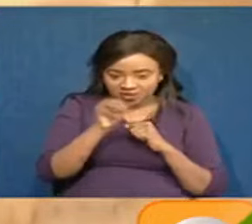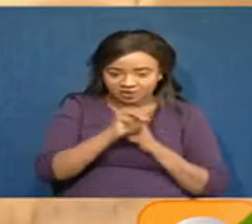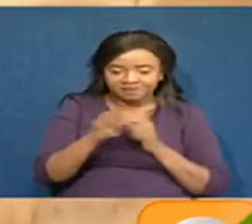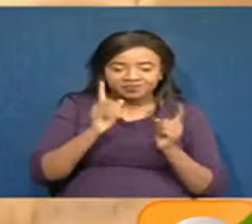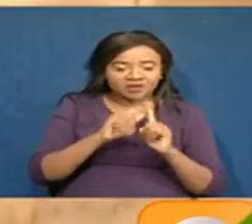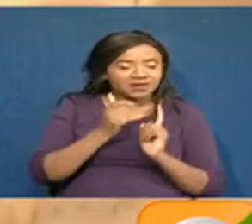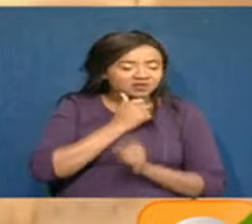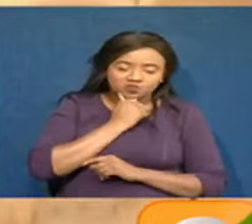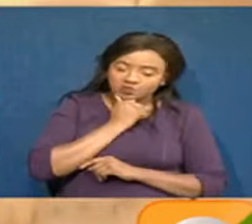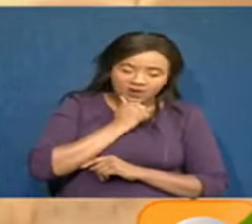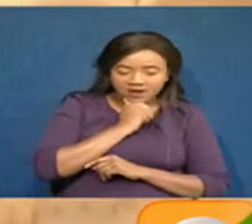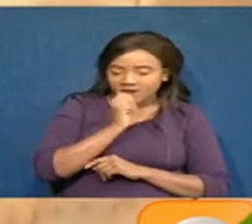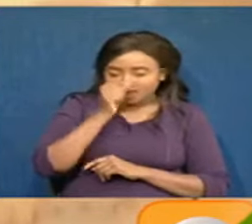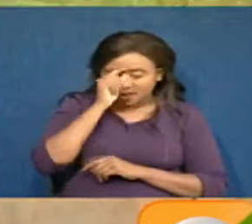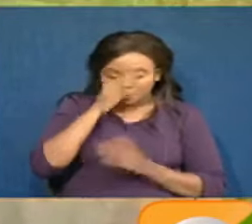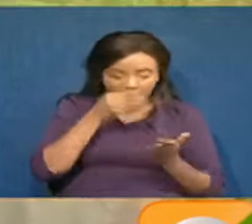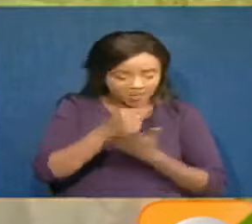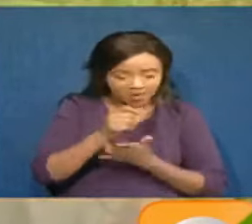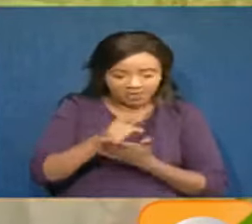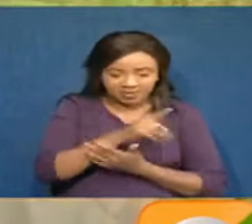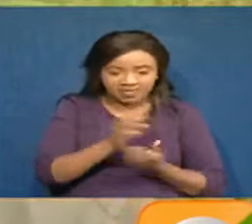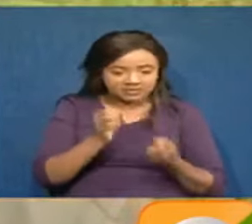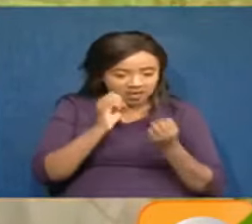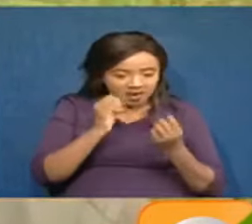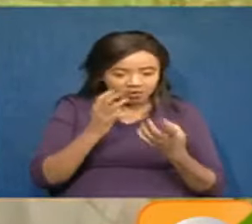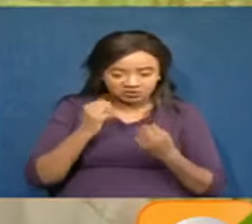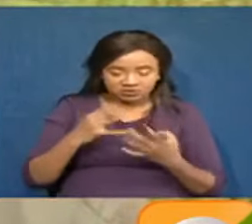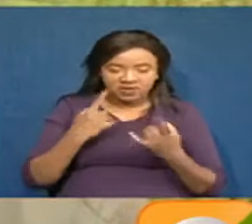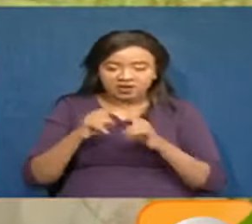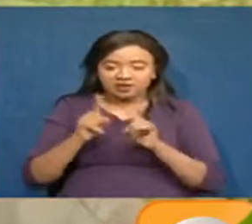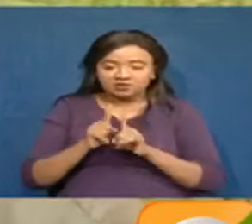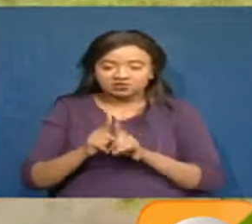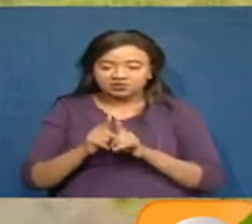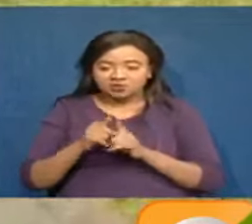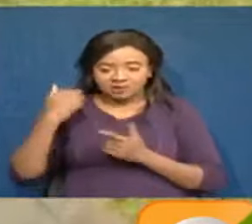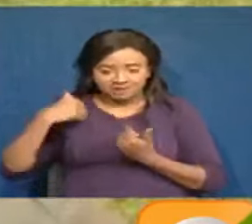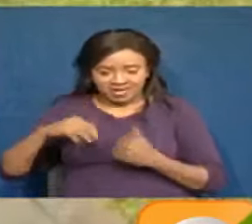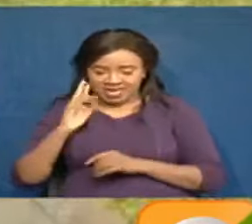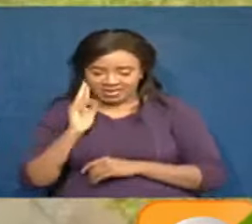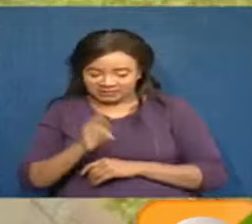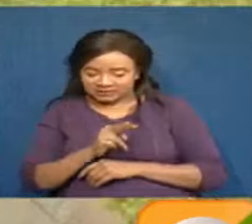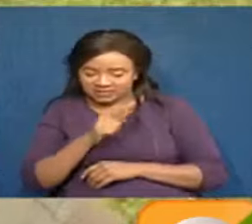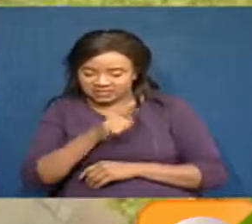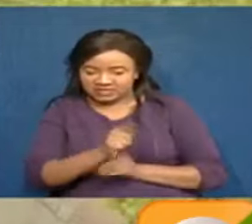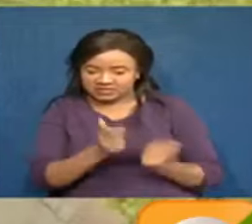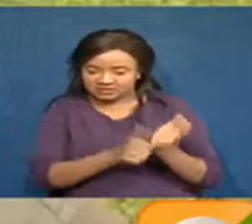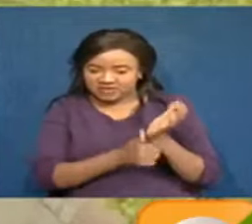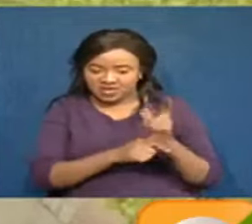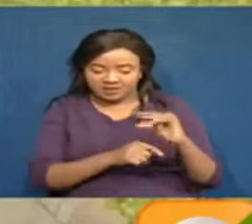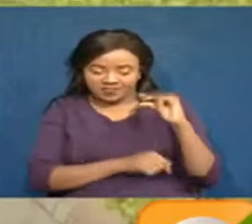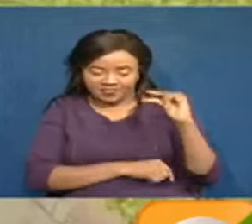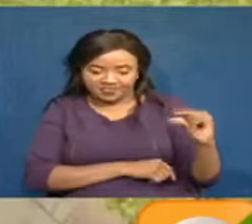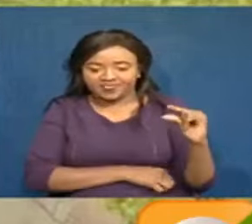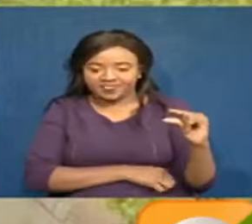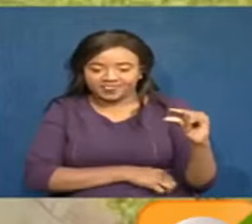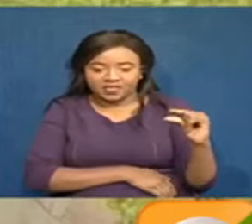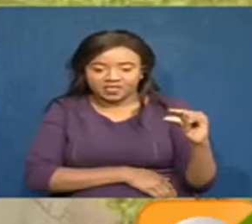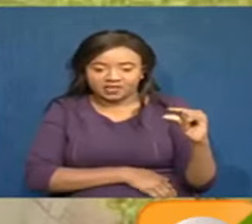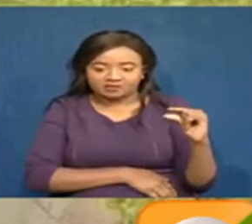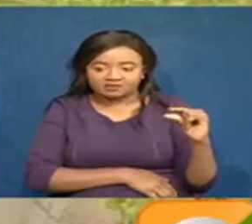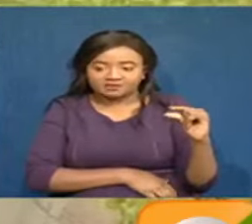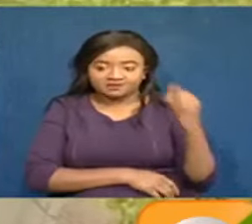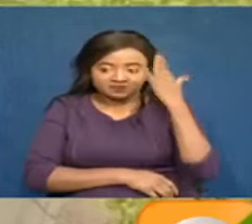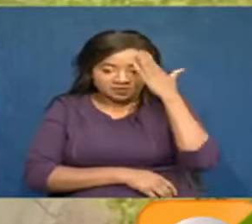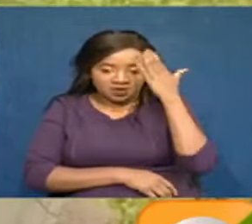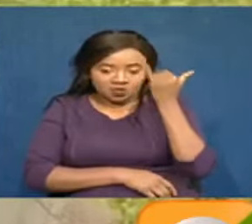hali mahindi ni mengi magalani? Kama mimi ni mkulima, naona hiyo mahindi ni kidogo sana, kwa sababu